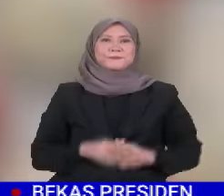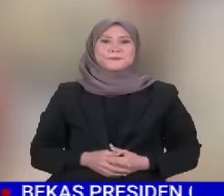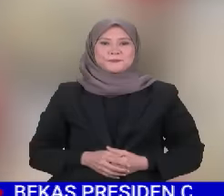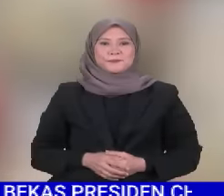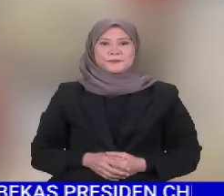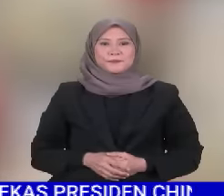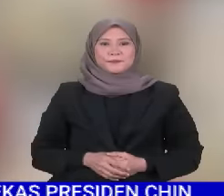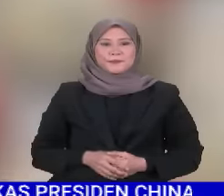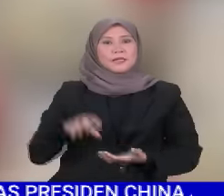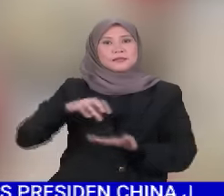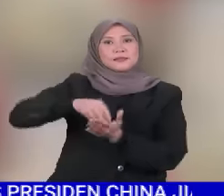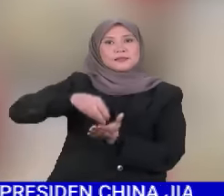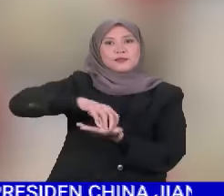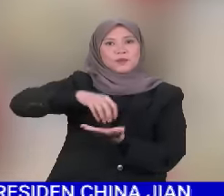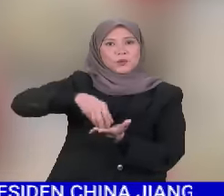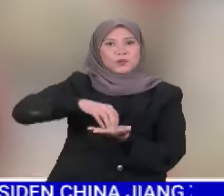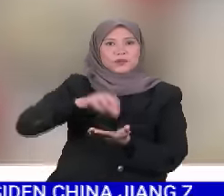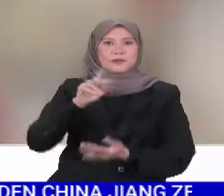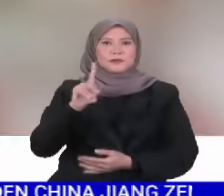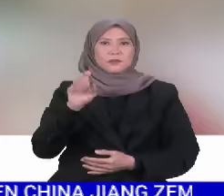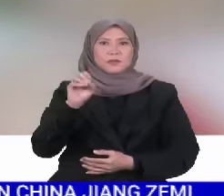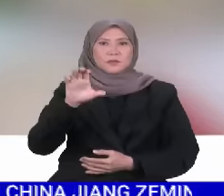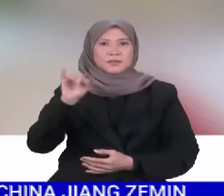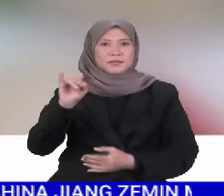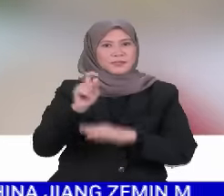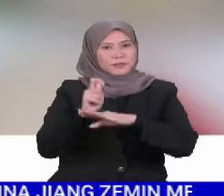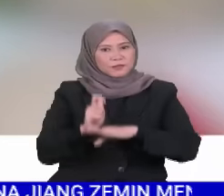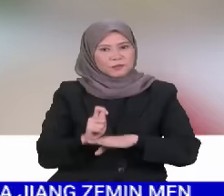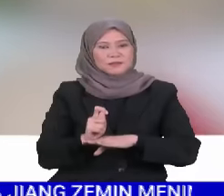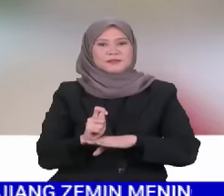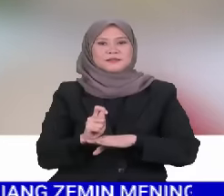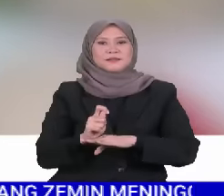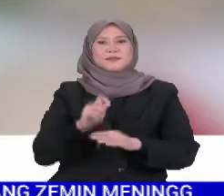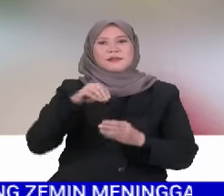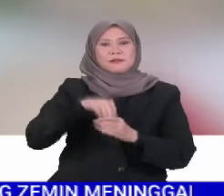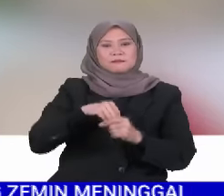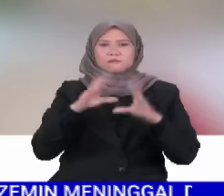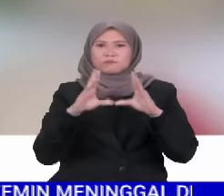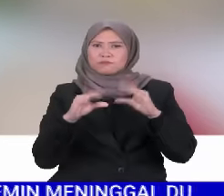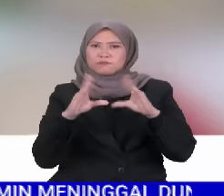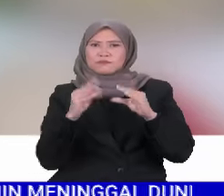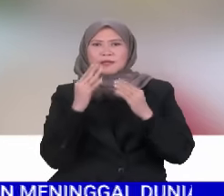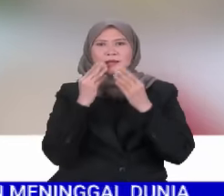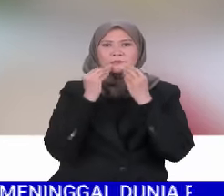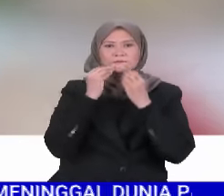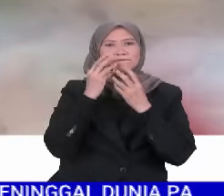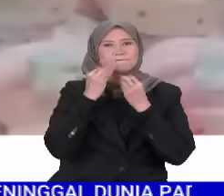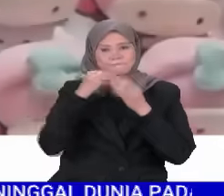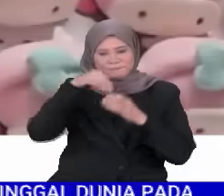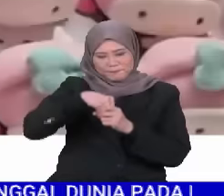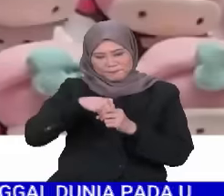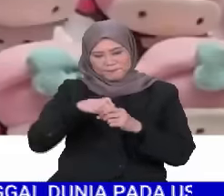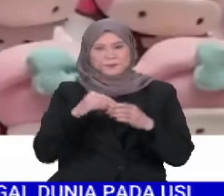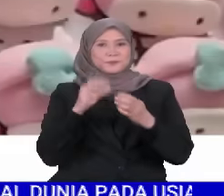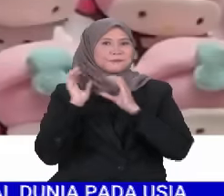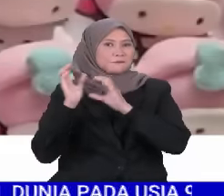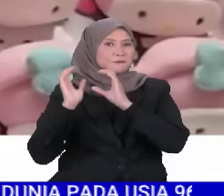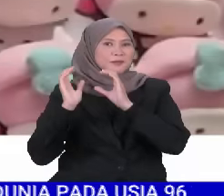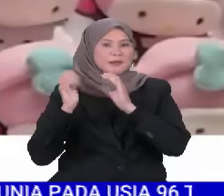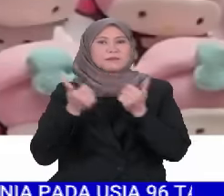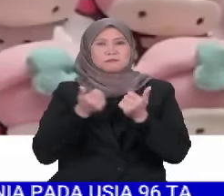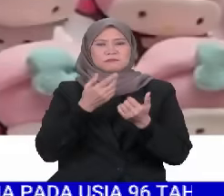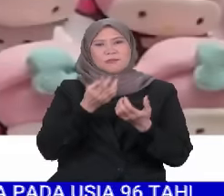ini pula kue koci merupakan salah satu kue tradisional tekstur kue yang lembut dan kenyal beserta inti kelapa pasti membuatkan